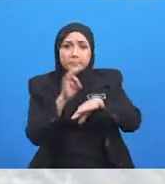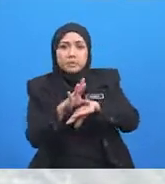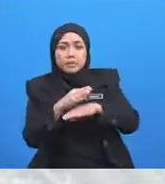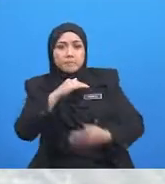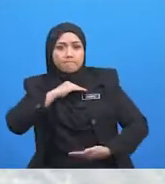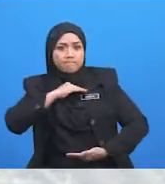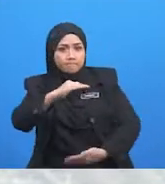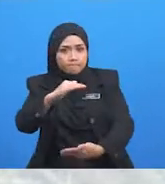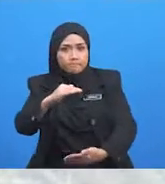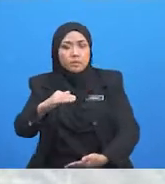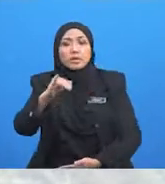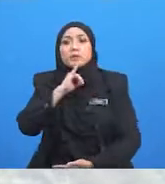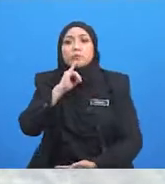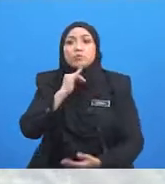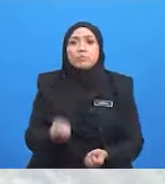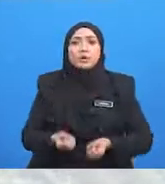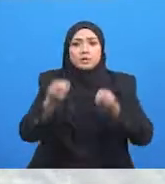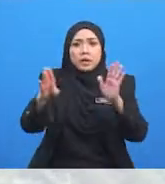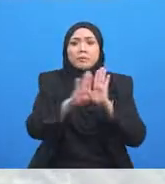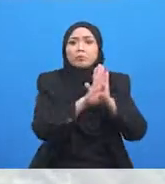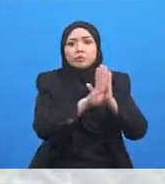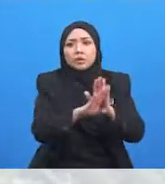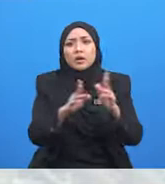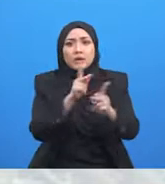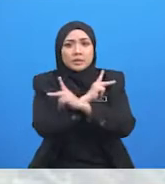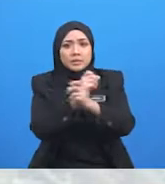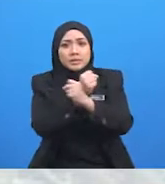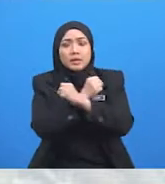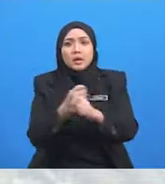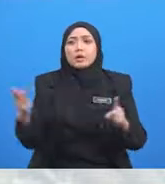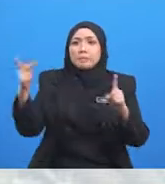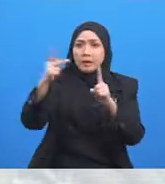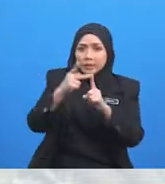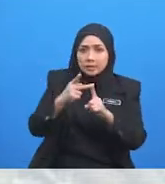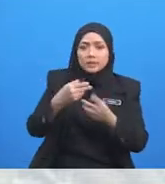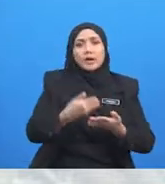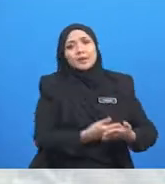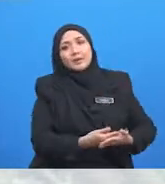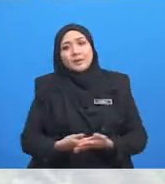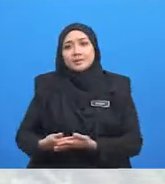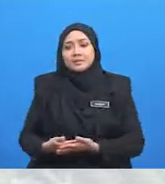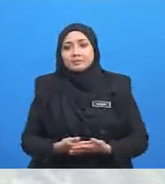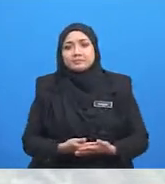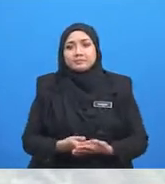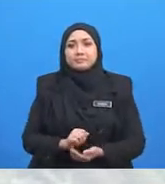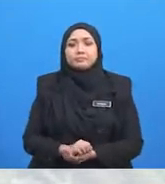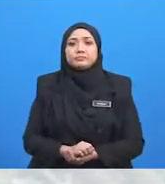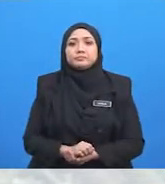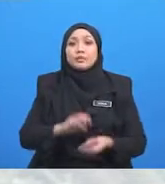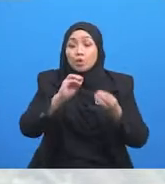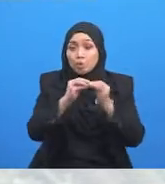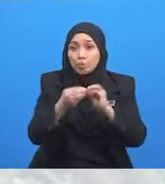yang banyak membuktikan kasih sayang ibu kepada anaknya. Seterusnya ialah